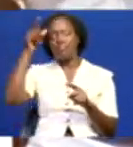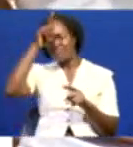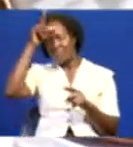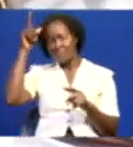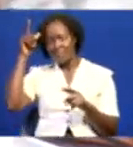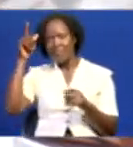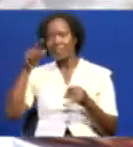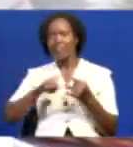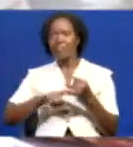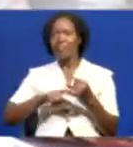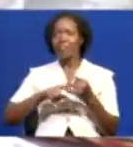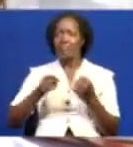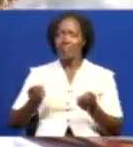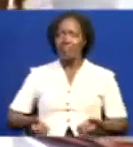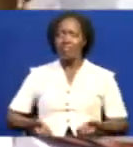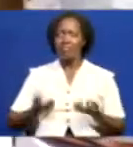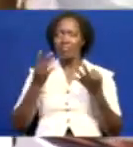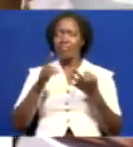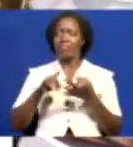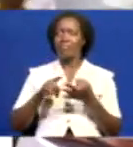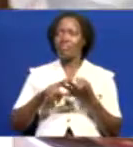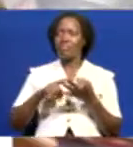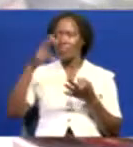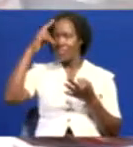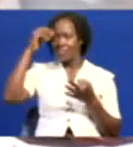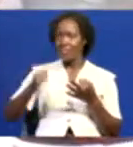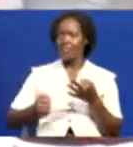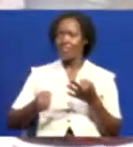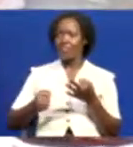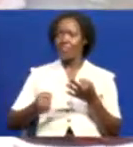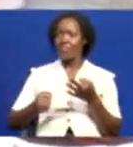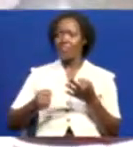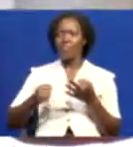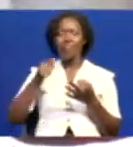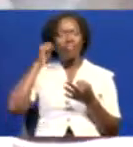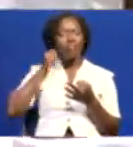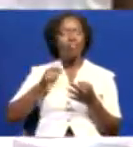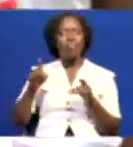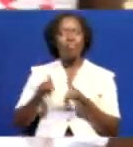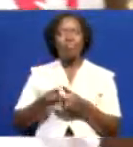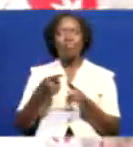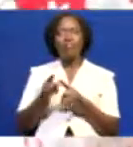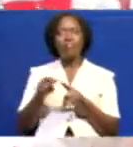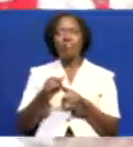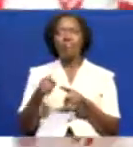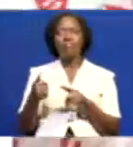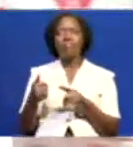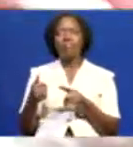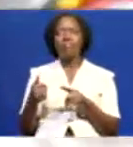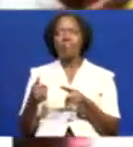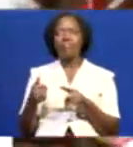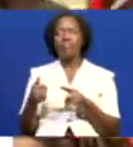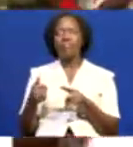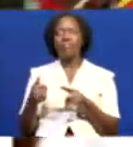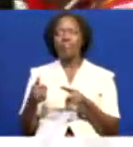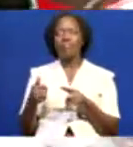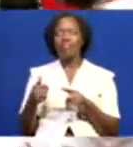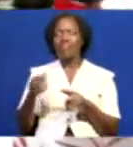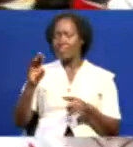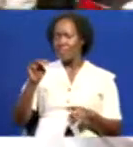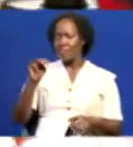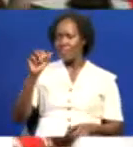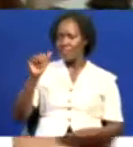wale wametoka Baringo, kuna wale wametoka Kajiado na pia Narok, lakini pia kuna wale ambao wametoka Marsabit, na